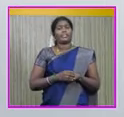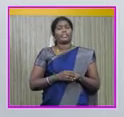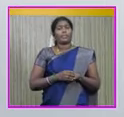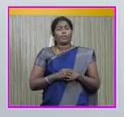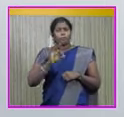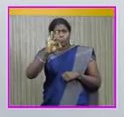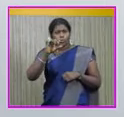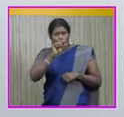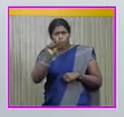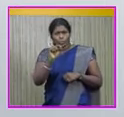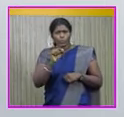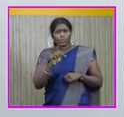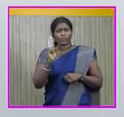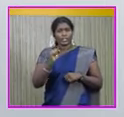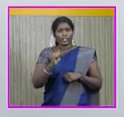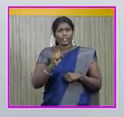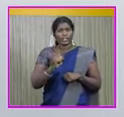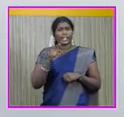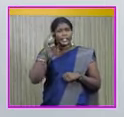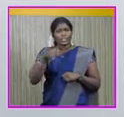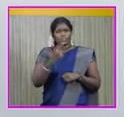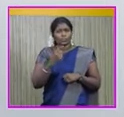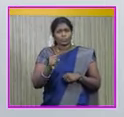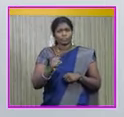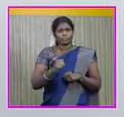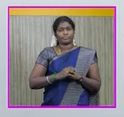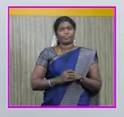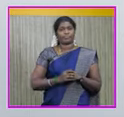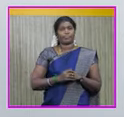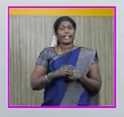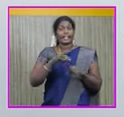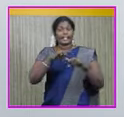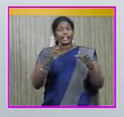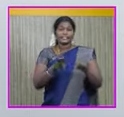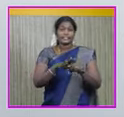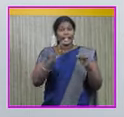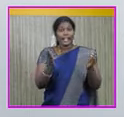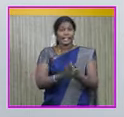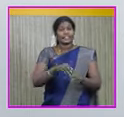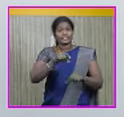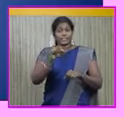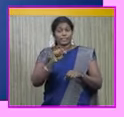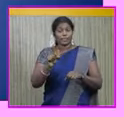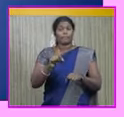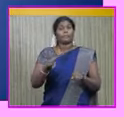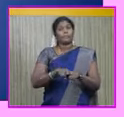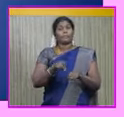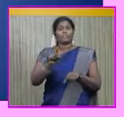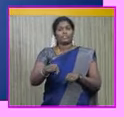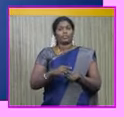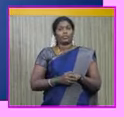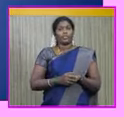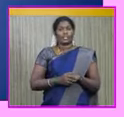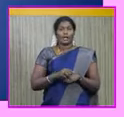3 கோடுகள் போடும்போது அதை நம்ம என்னென்னு சொல்லுவோம்? சர்வசமம் அப்படின்னு சொல்லுவோம். அப்போ இந்த குறியானது